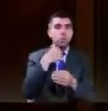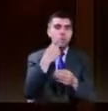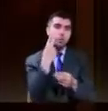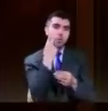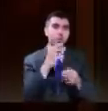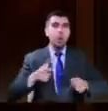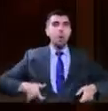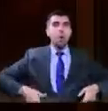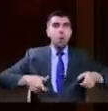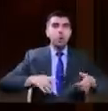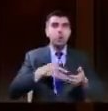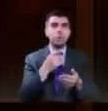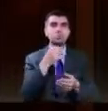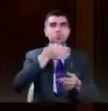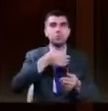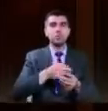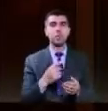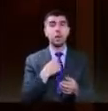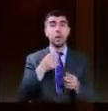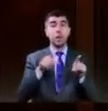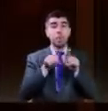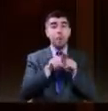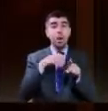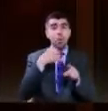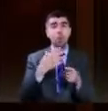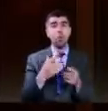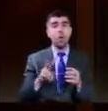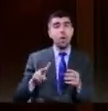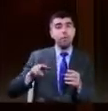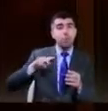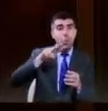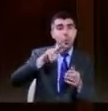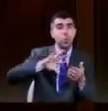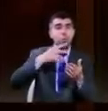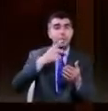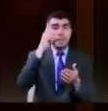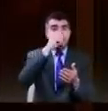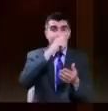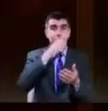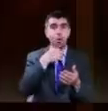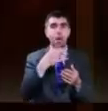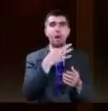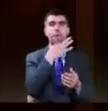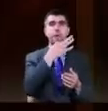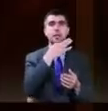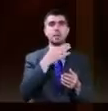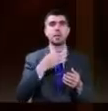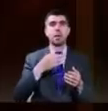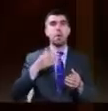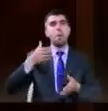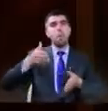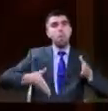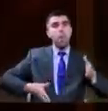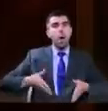الضرورية للأشخاص في وضعية إعاقة. بطبيعة الحال الولوجيات كنعنيو بها داك التسهيلات اللي كنعملوها للأشخاص المعاقين باش يدخلوا لواحد